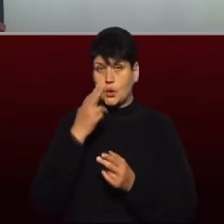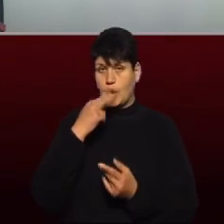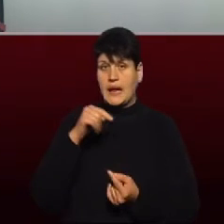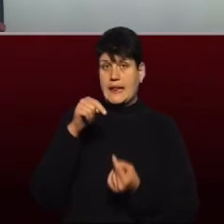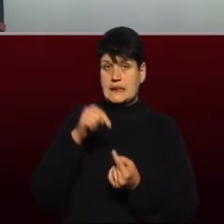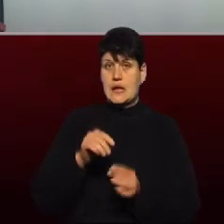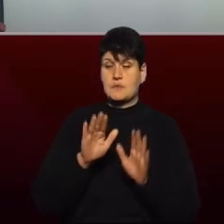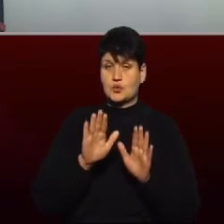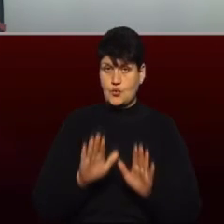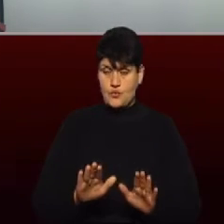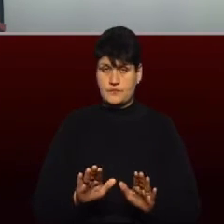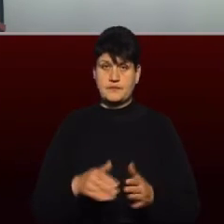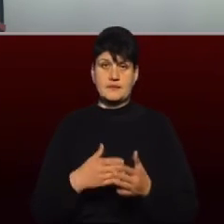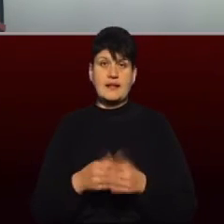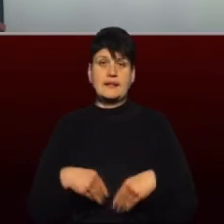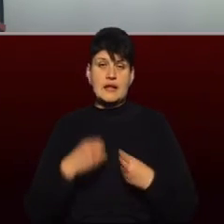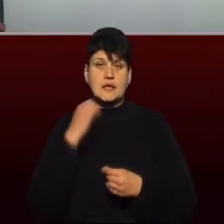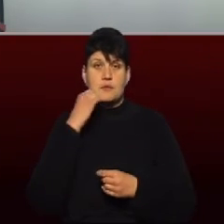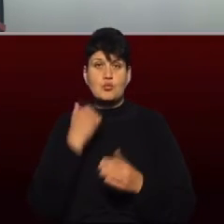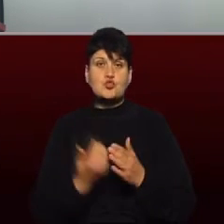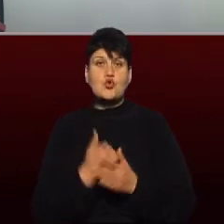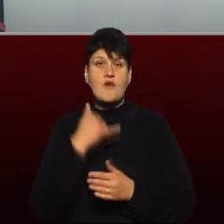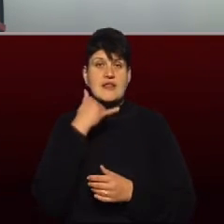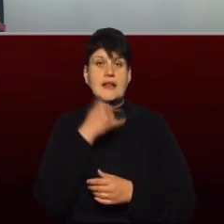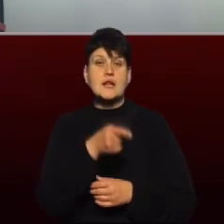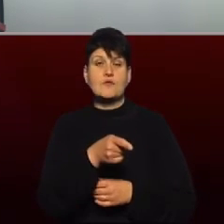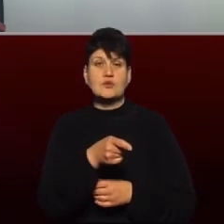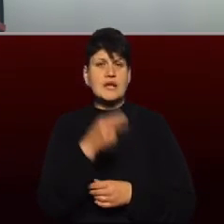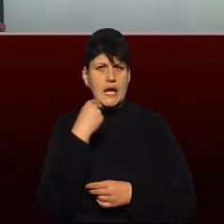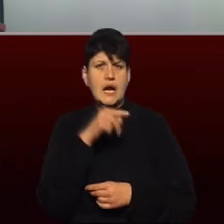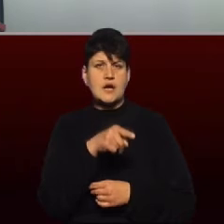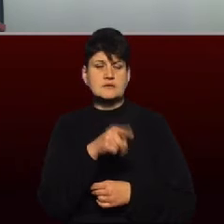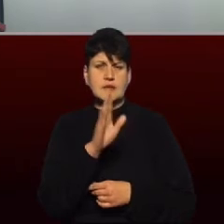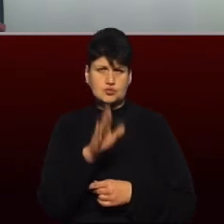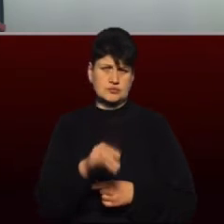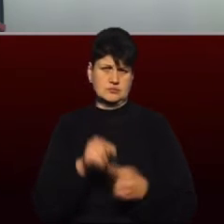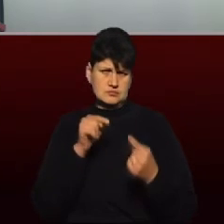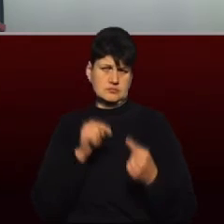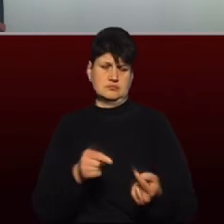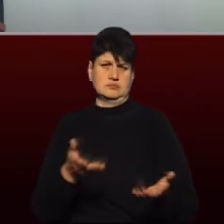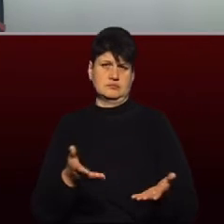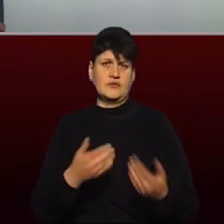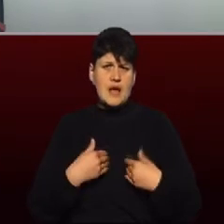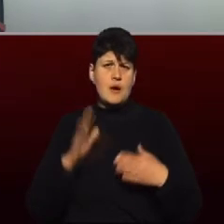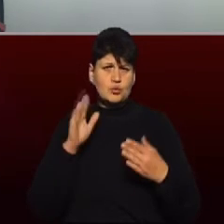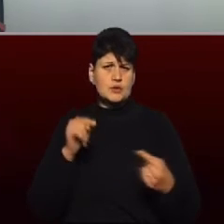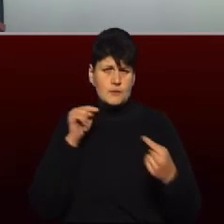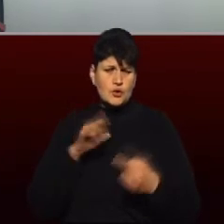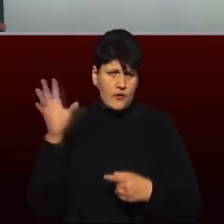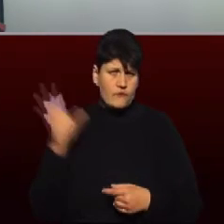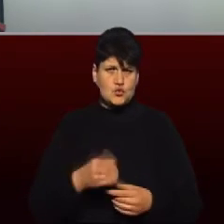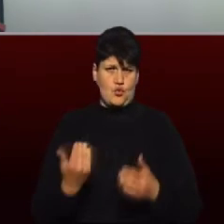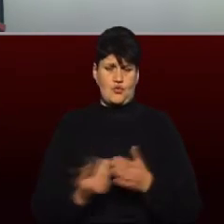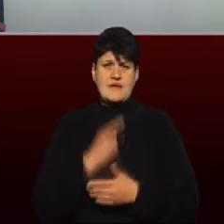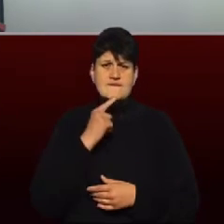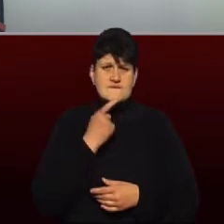Дайте бабусі новий телефон, навіть кращий, вона буде заперечувати, бо вона проти всього нового, бо їй важче адаптуватися.